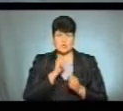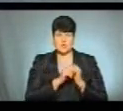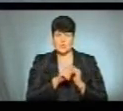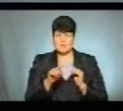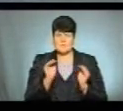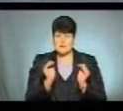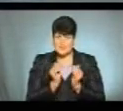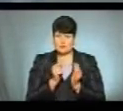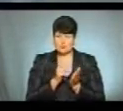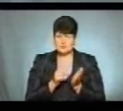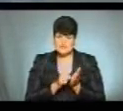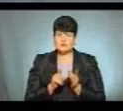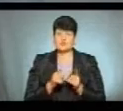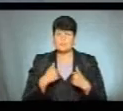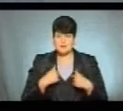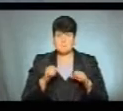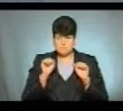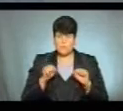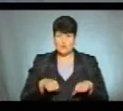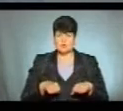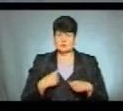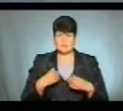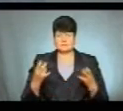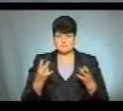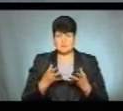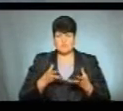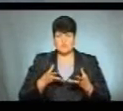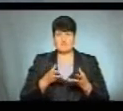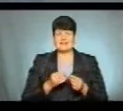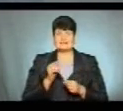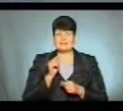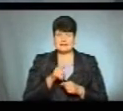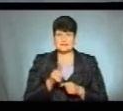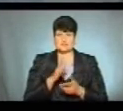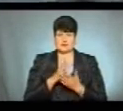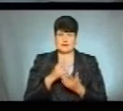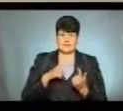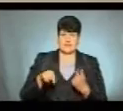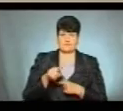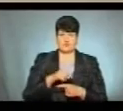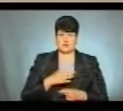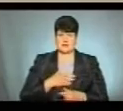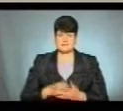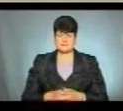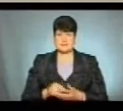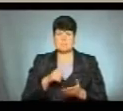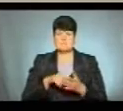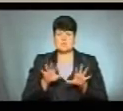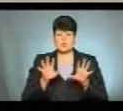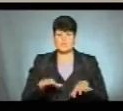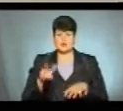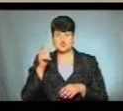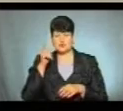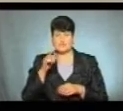маленькому містечку, що ми це можемо і нам варто впливати на те, що відбувається навколо нас. Міський голова